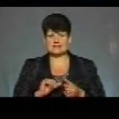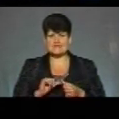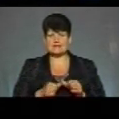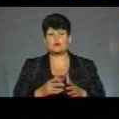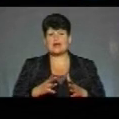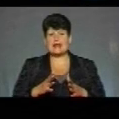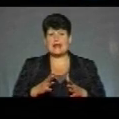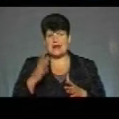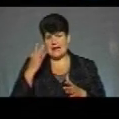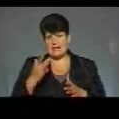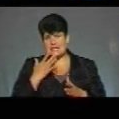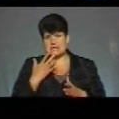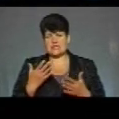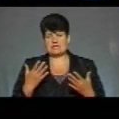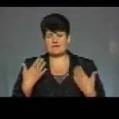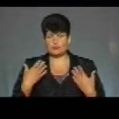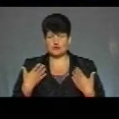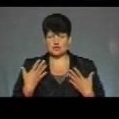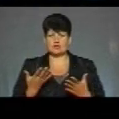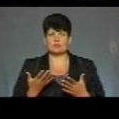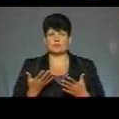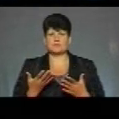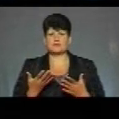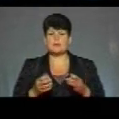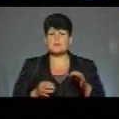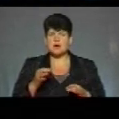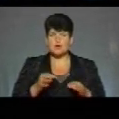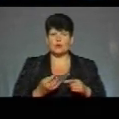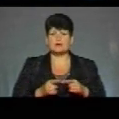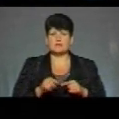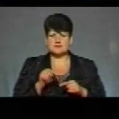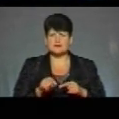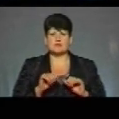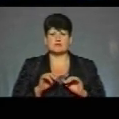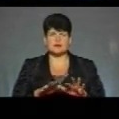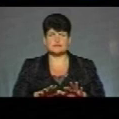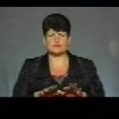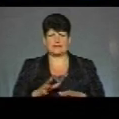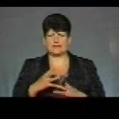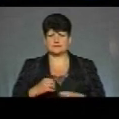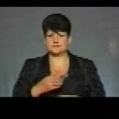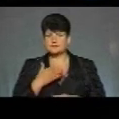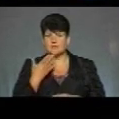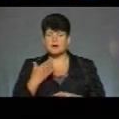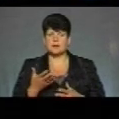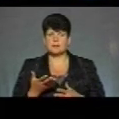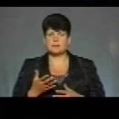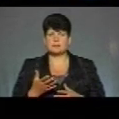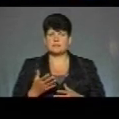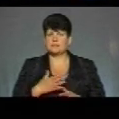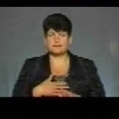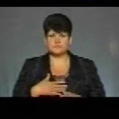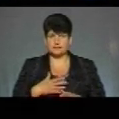і розпочинаємо новий навчальний рік. Ліс, природа і ось це дійство, яке називається родинне вогнище, не набридає. Тому ми тримаємося поки що. Ось тут це